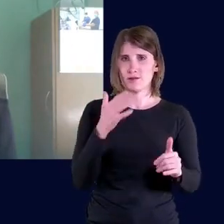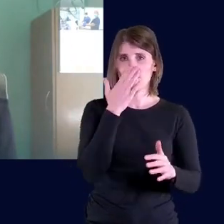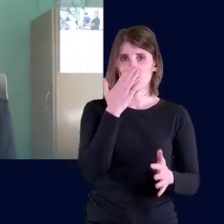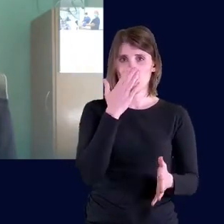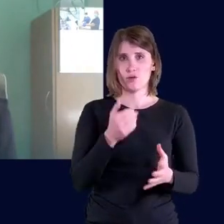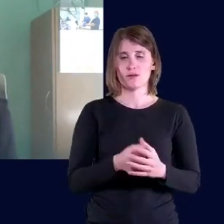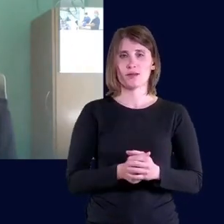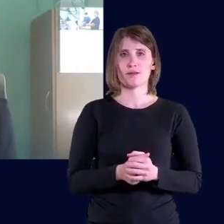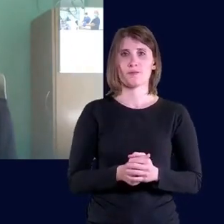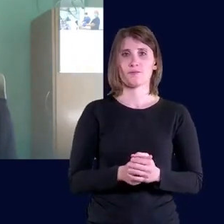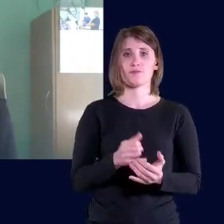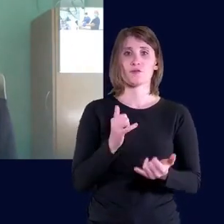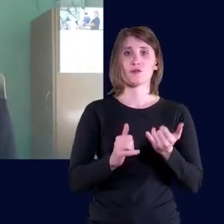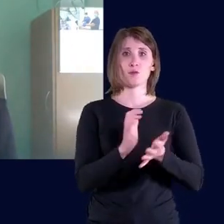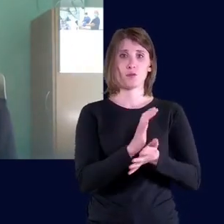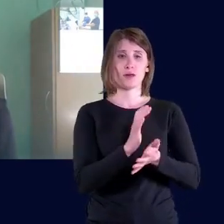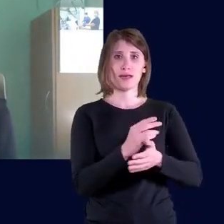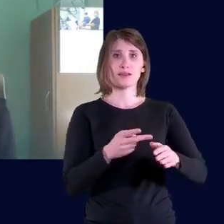to